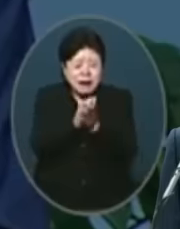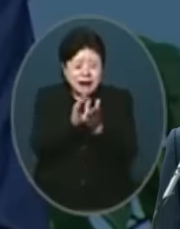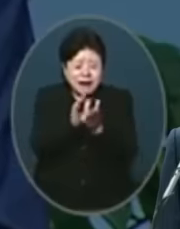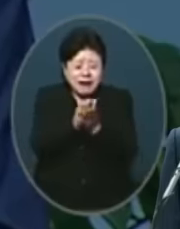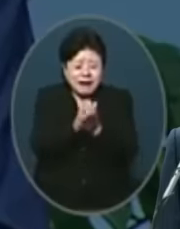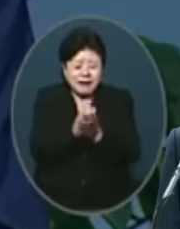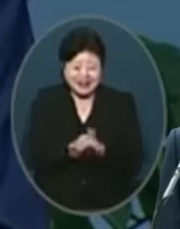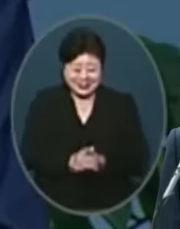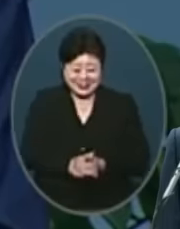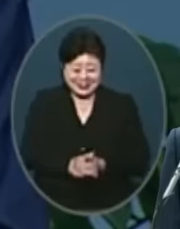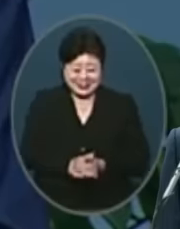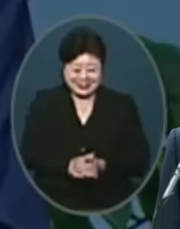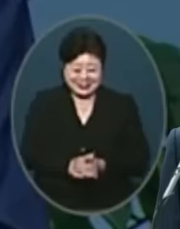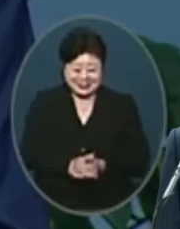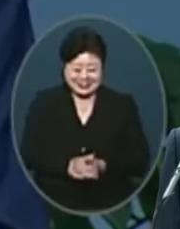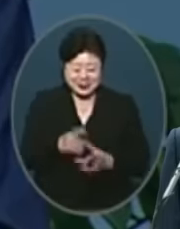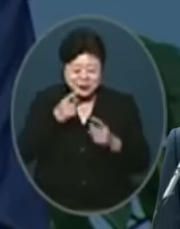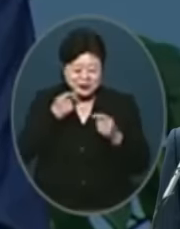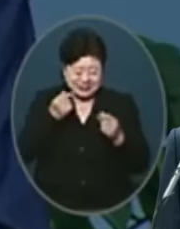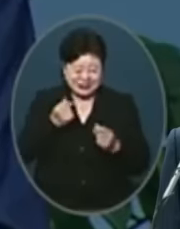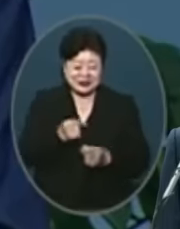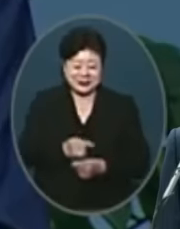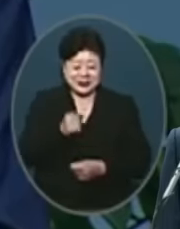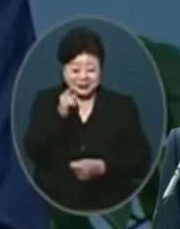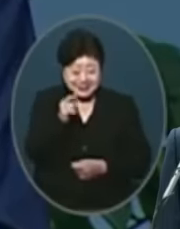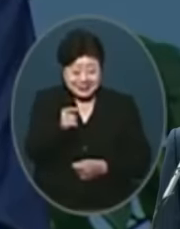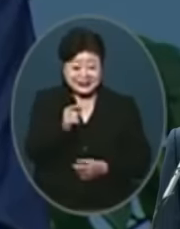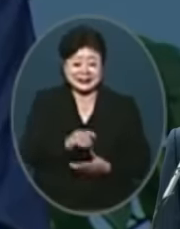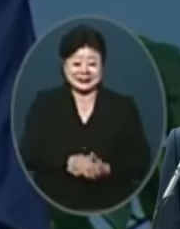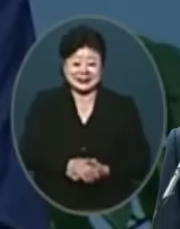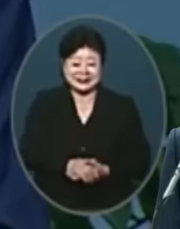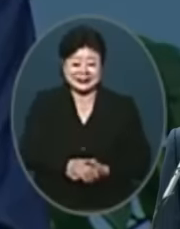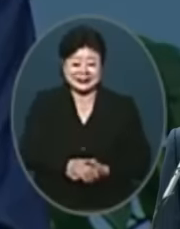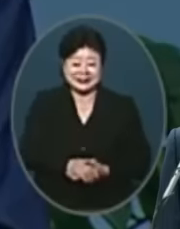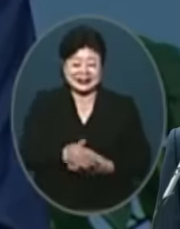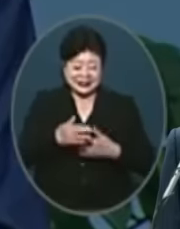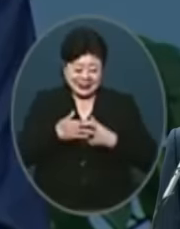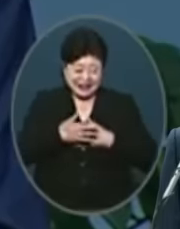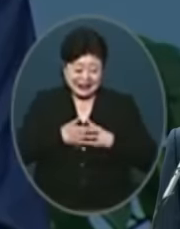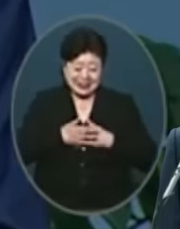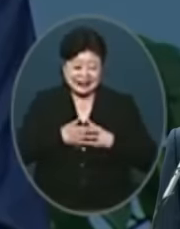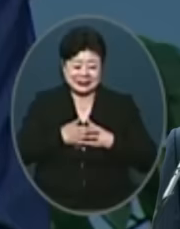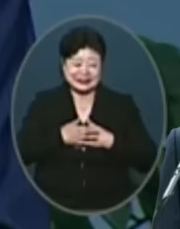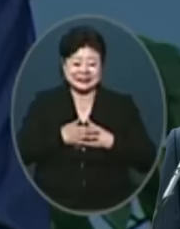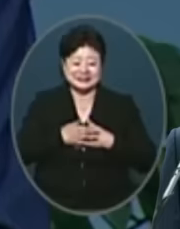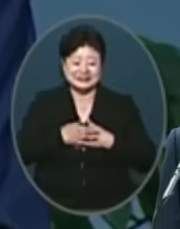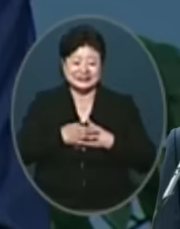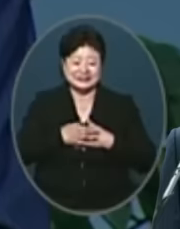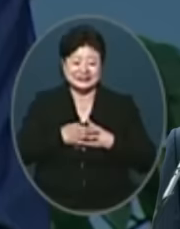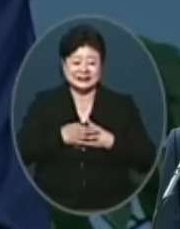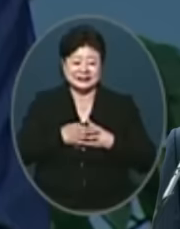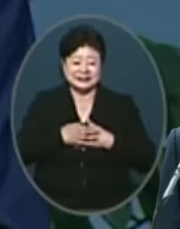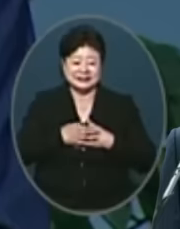보니, 그래 내가 그것이 내가